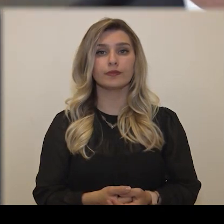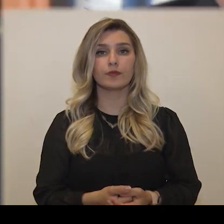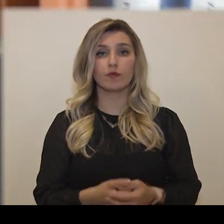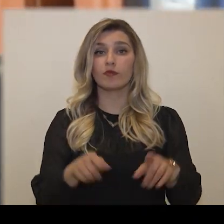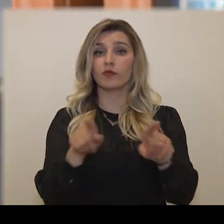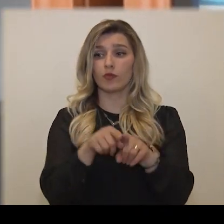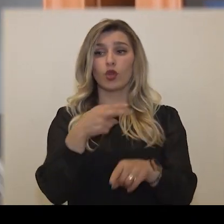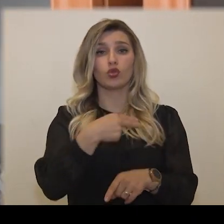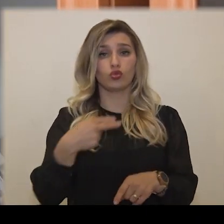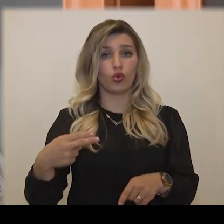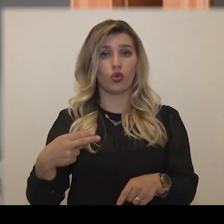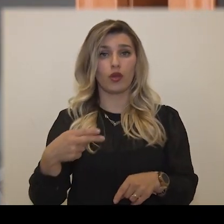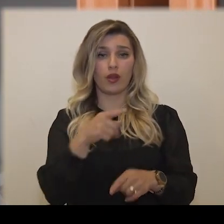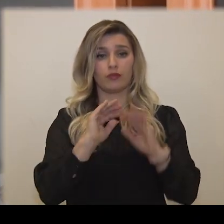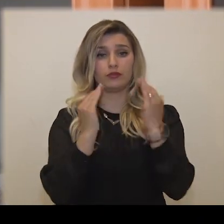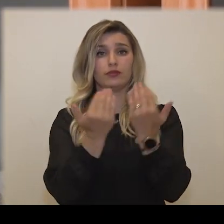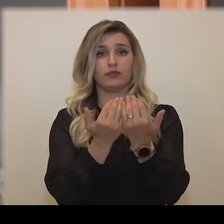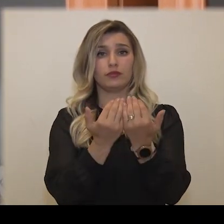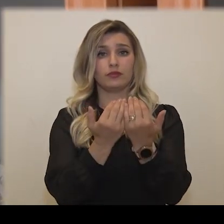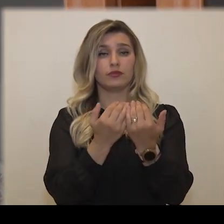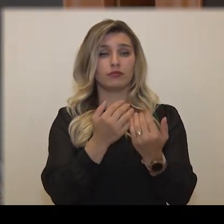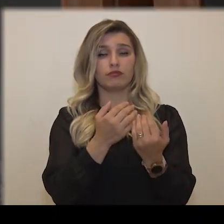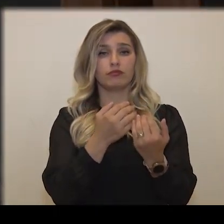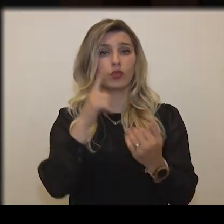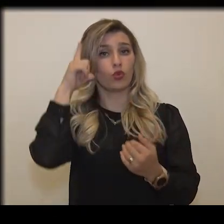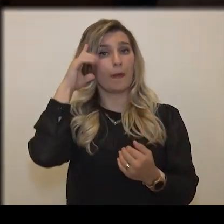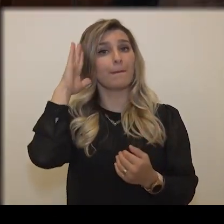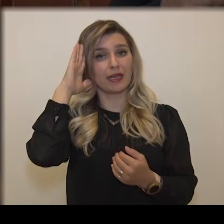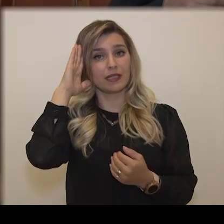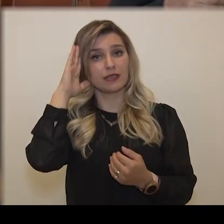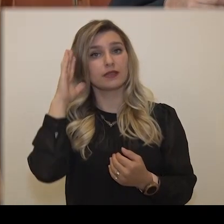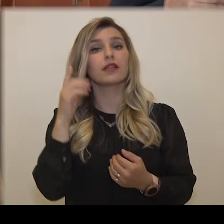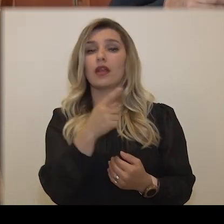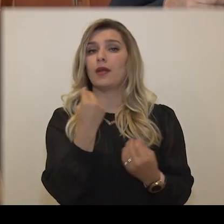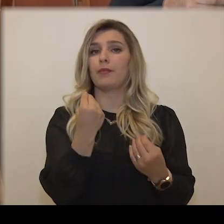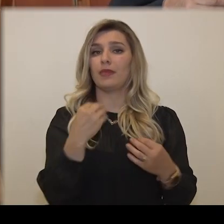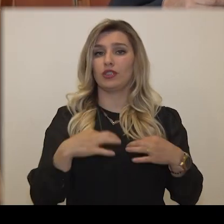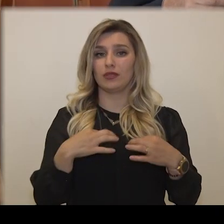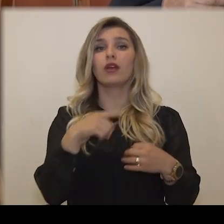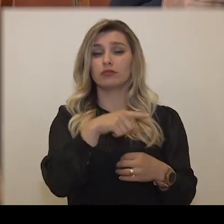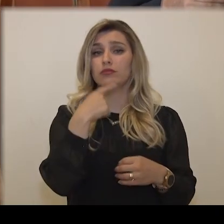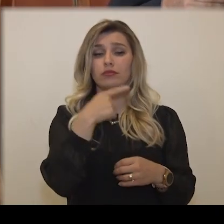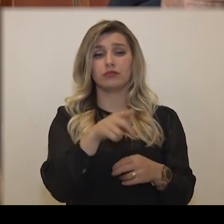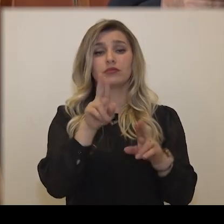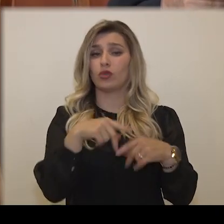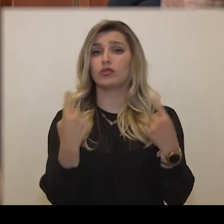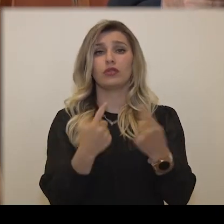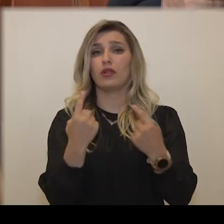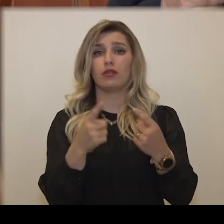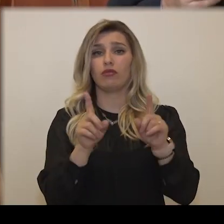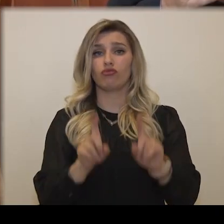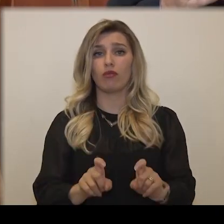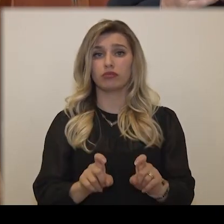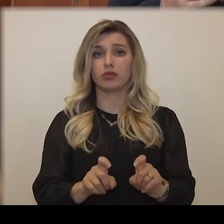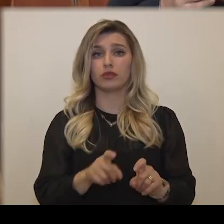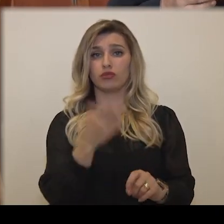Edhe në zyrën për qeveriset e mirë në kuadrë të zyrës e kryeministrit e pranojnë që kjo kategori qëndron keq, sa i